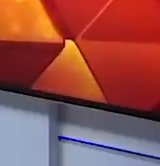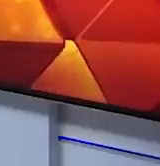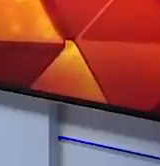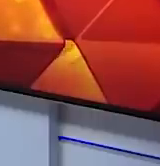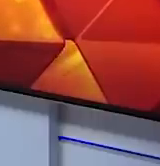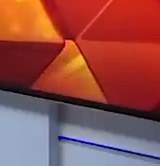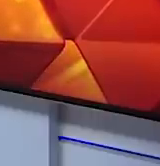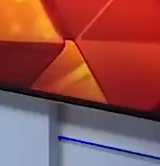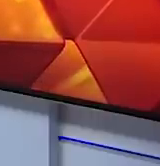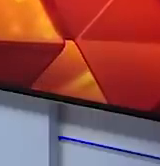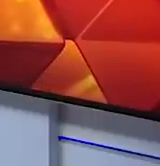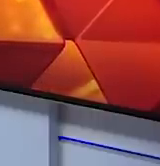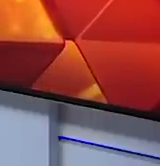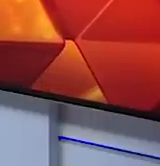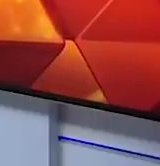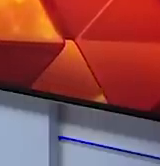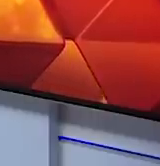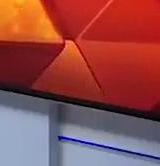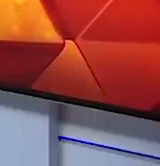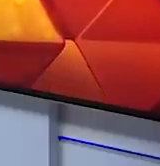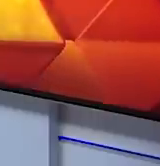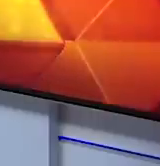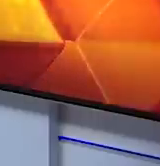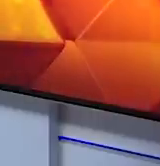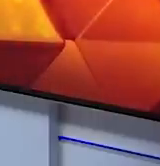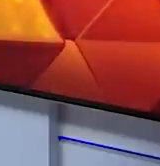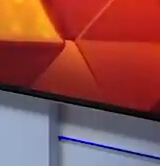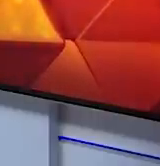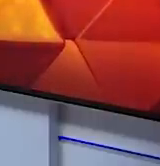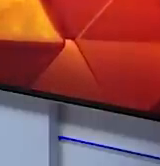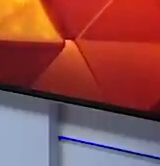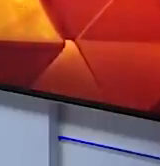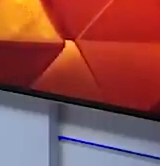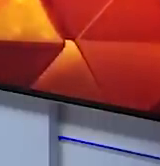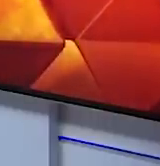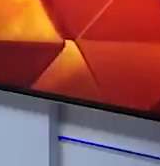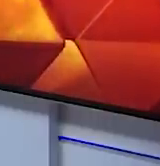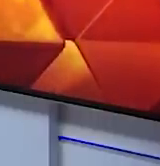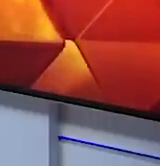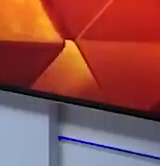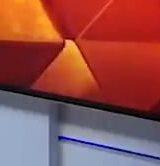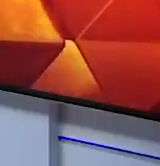sa GMA Pinoy TV at www.gmanews.tv.